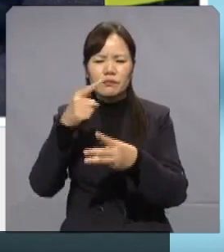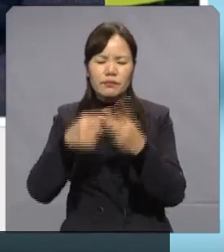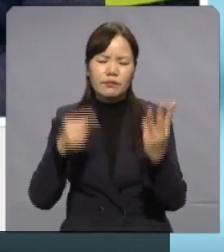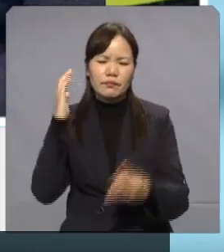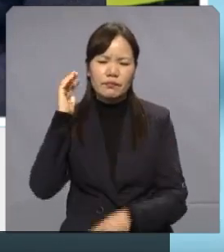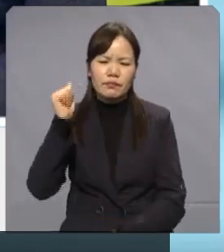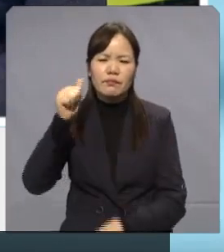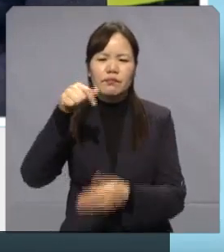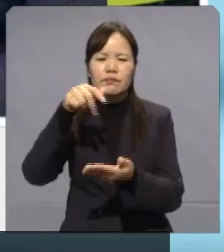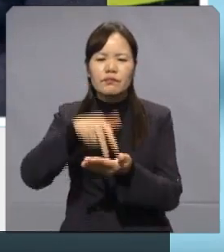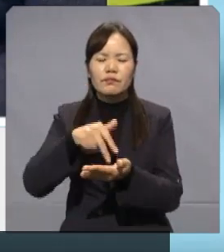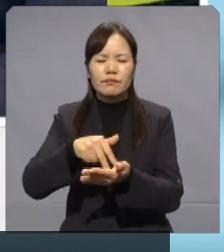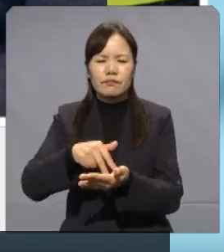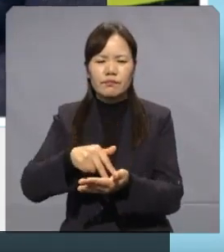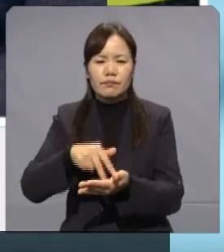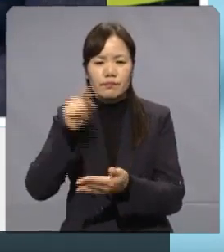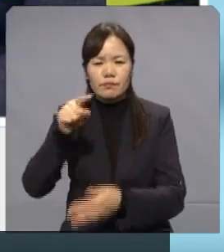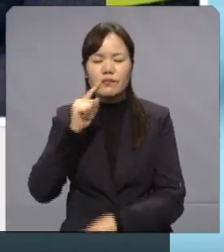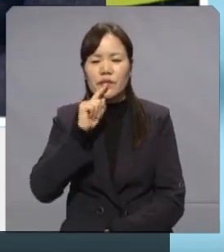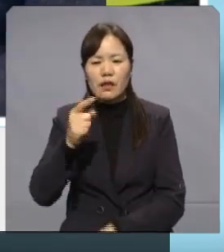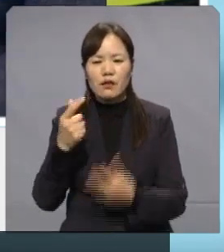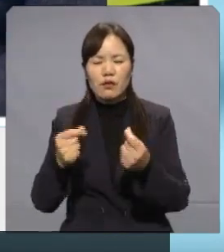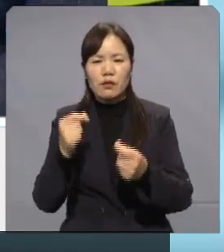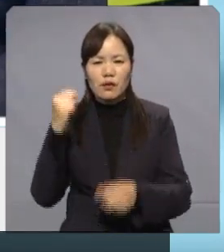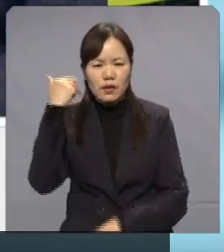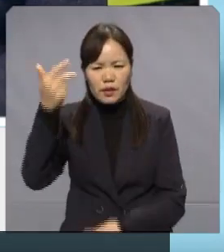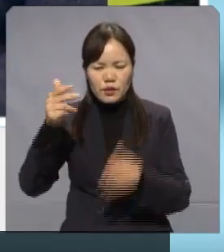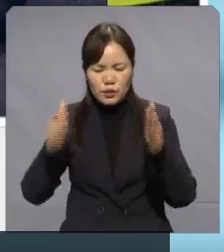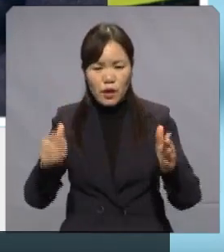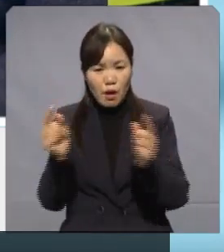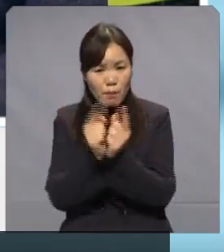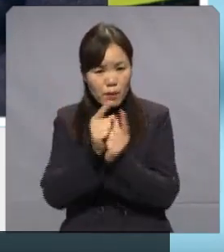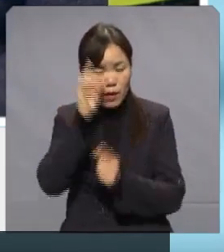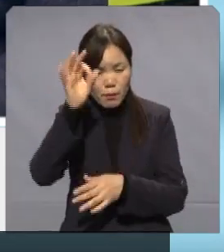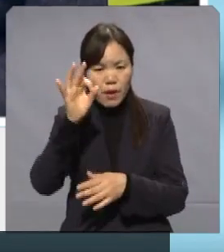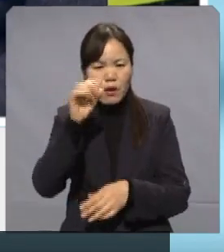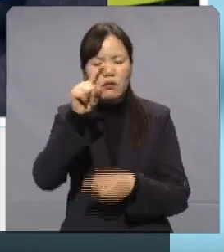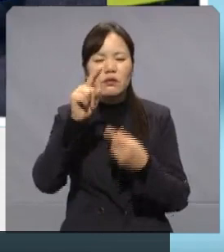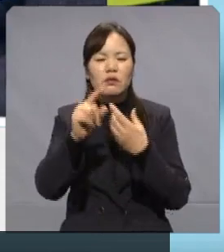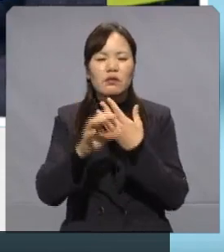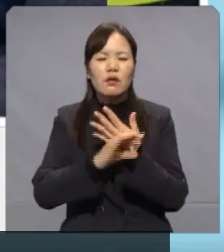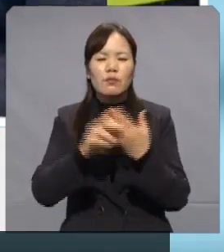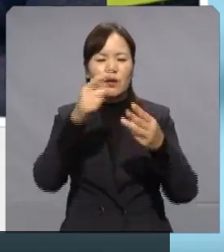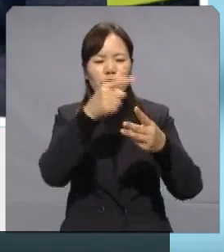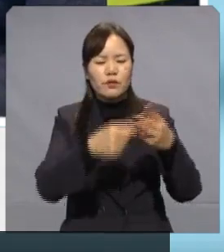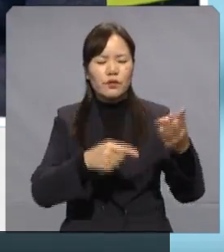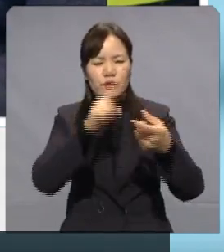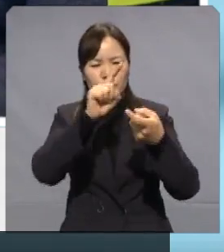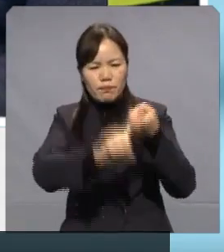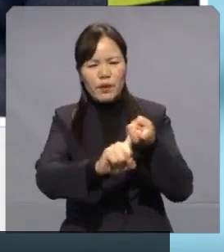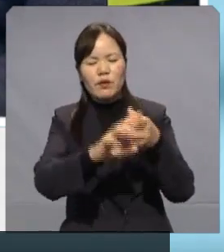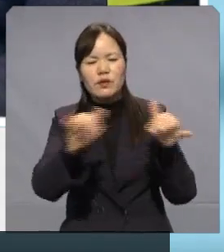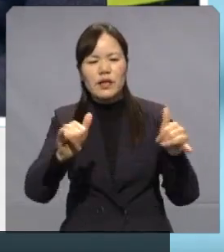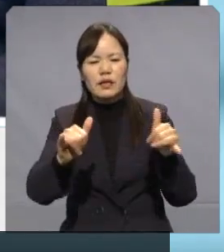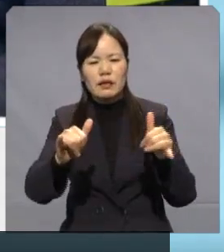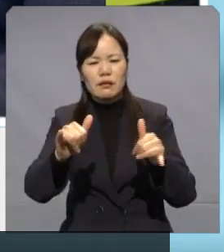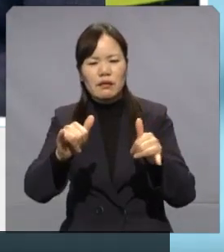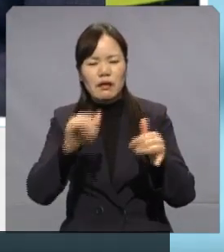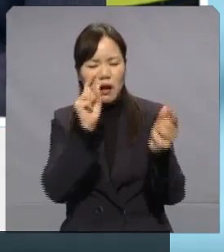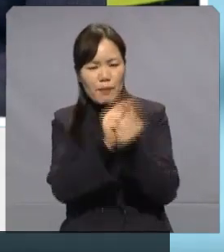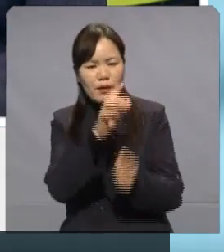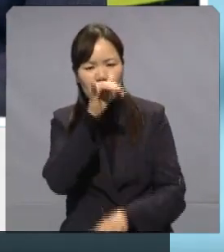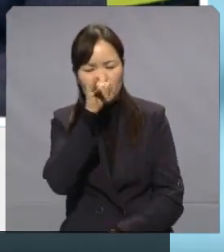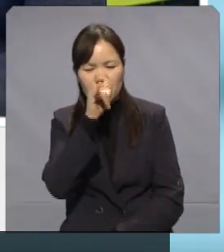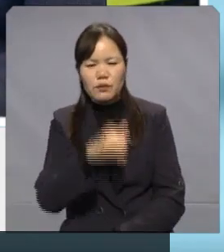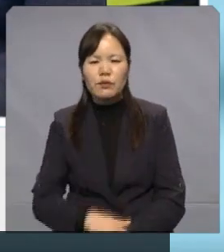아니냐. 최근 일주일 사이에 만남을 보면은요. 소위 윤핵관과의 회동이 있었다라는 얘기가 있었고요. 관저정치가 시작이 됐잖아요. 그렇죠. 그렇죠.